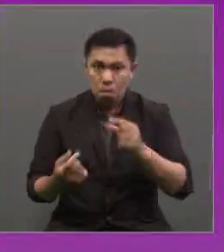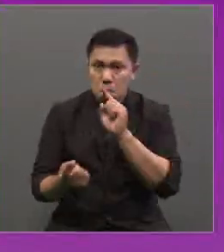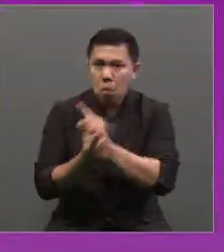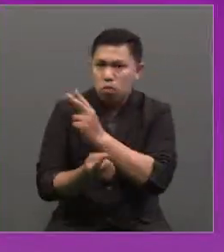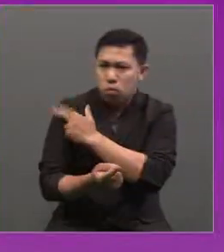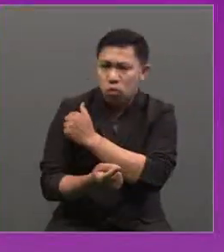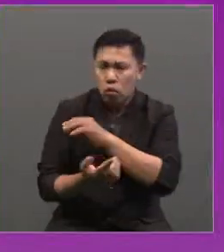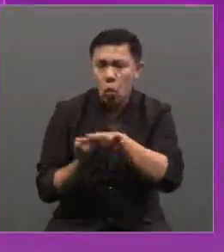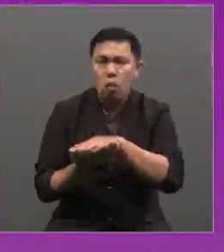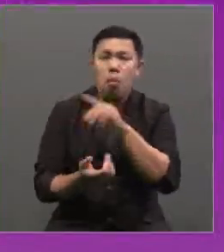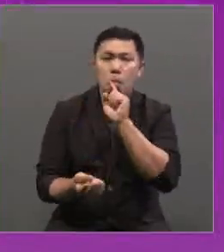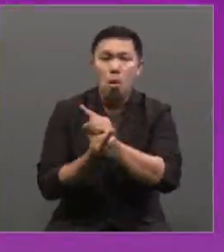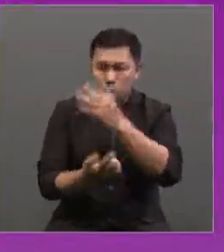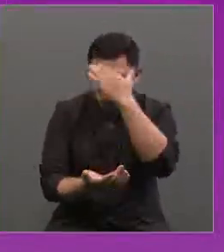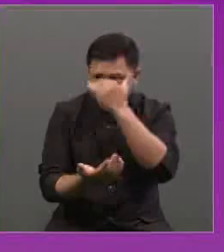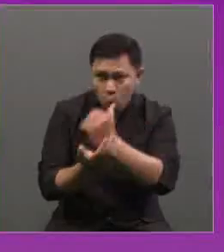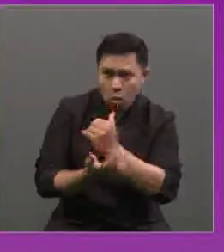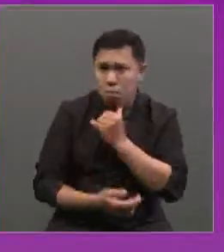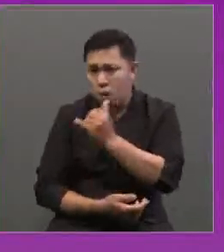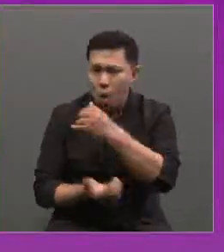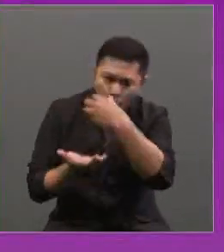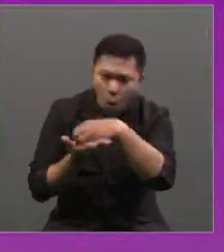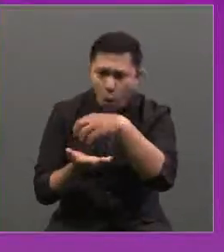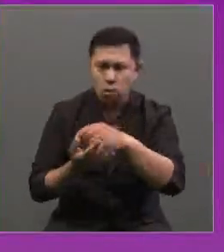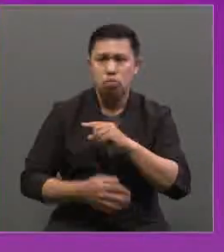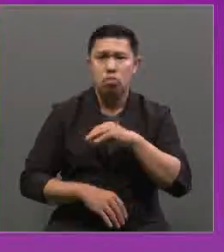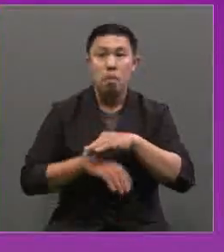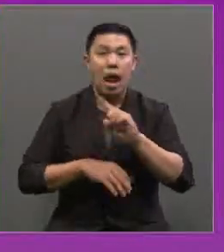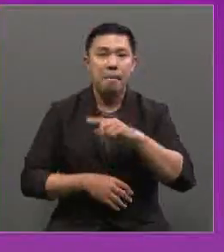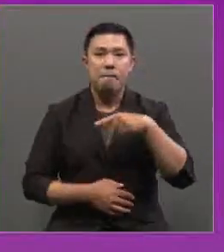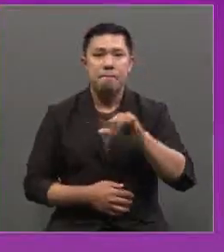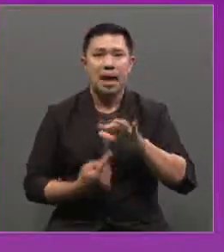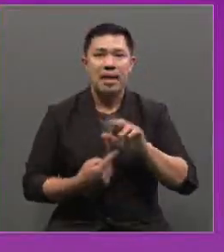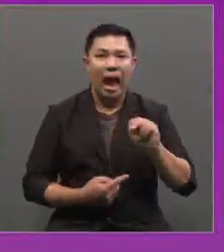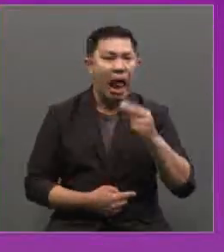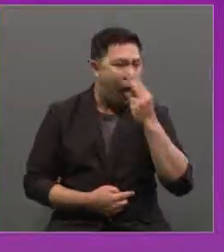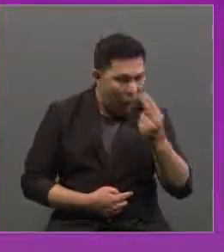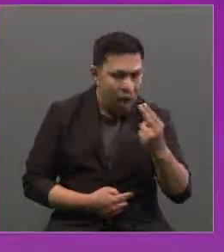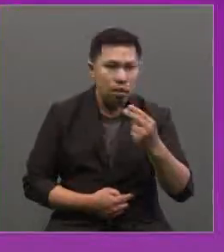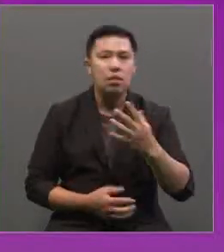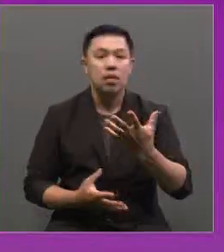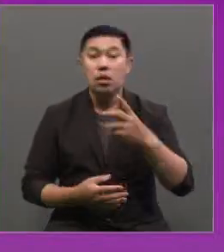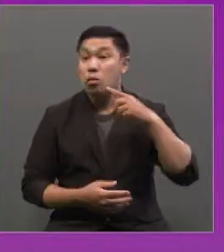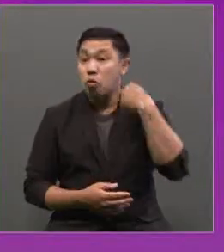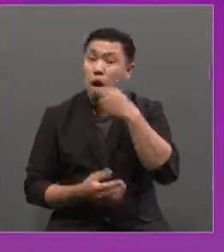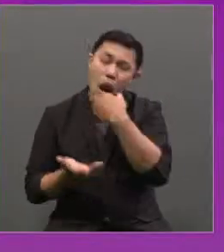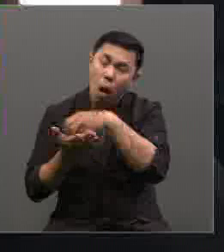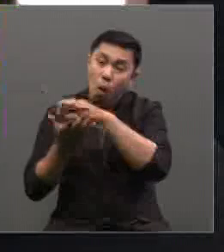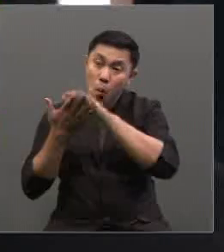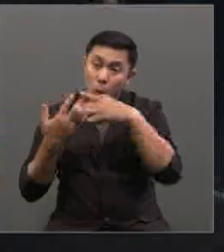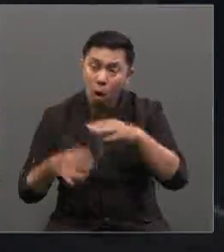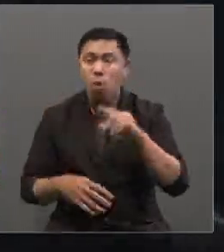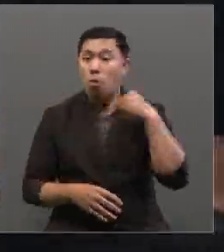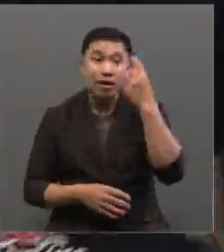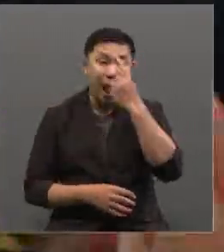พื่อจะให้ข้อมูลในฐานะพยานของคดีมาเก๊า888ซึ่งหลังจากให้ข้อมูลเสร็จแล้วนะครับทางดาราสาวก็ให้สัมภาษณ์กับ